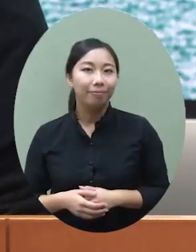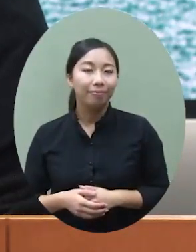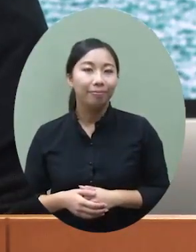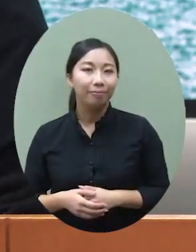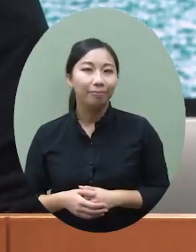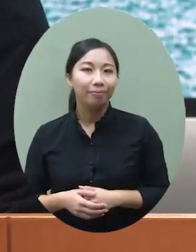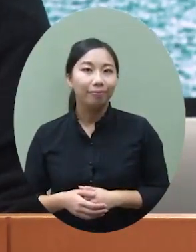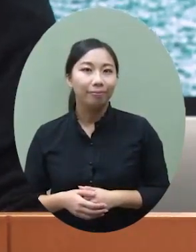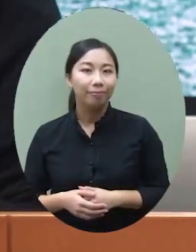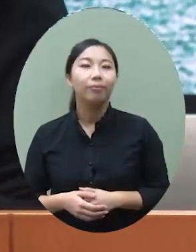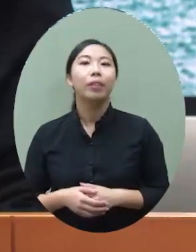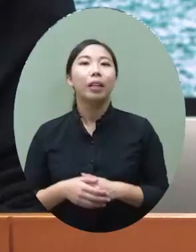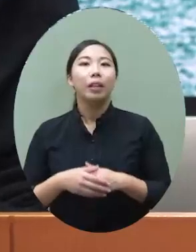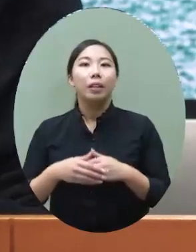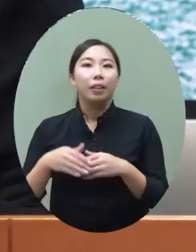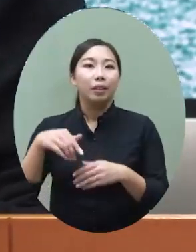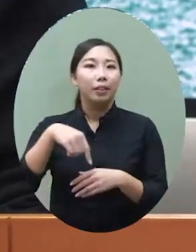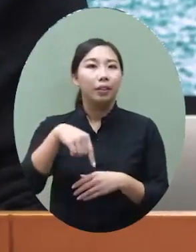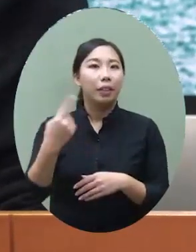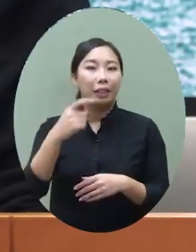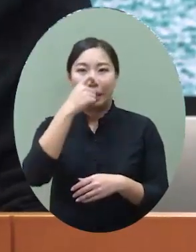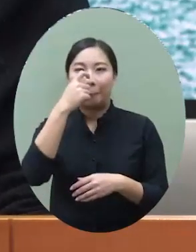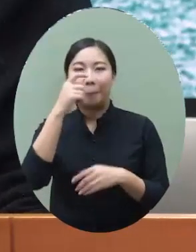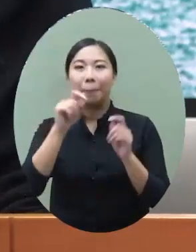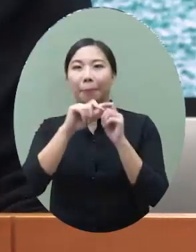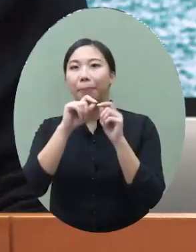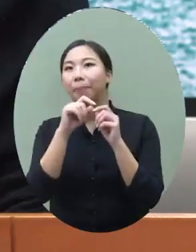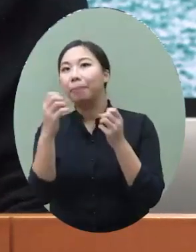下一條英文問題啊，後邊嗰位。